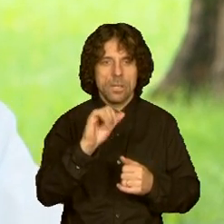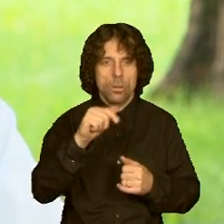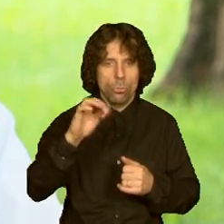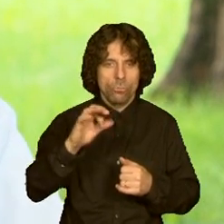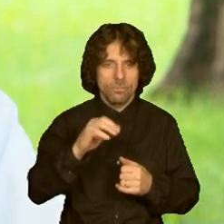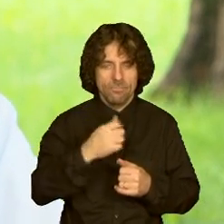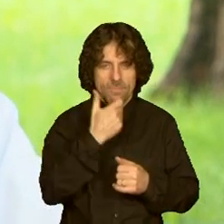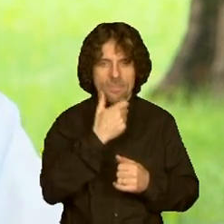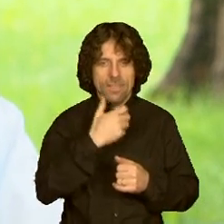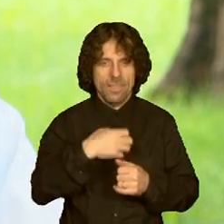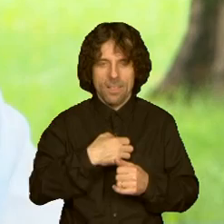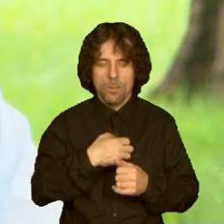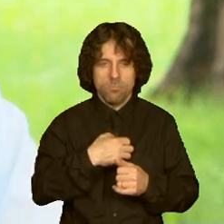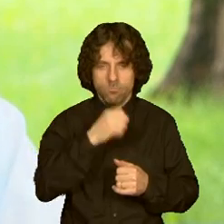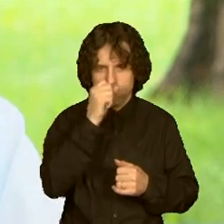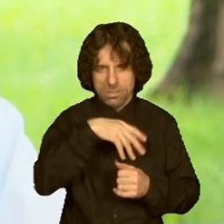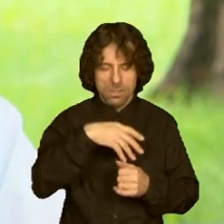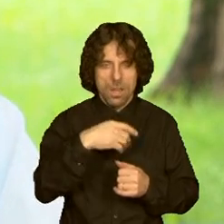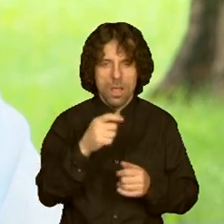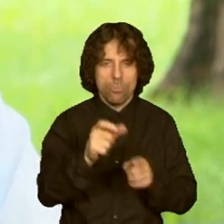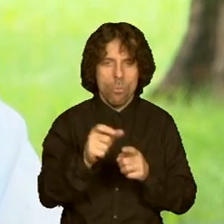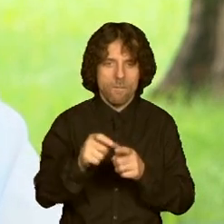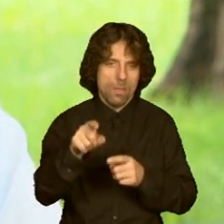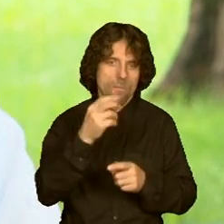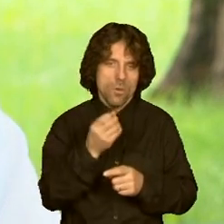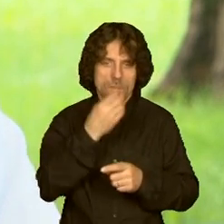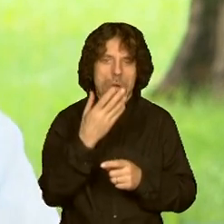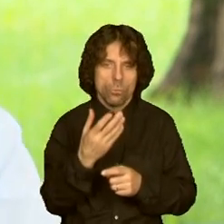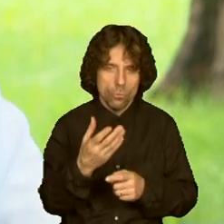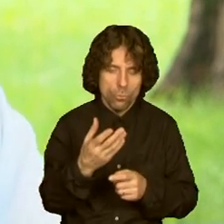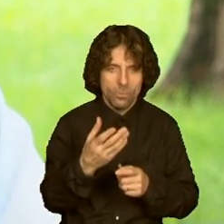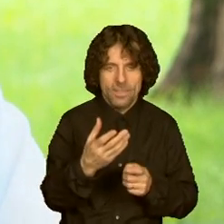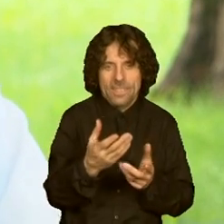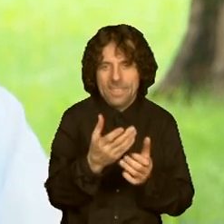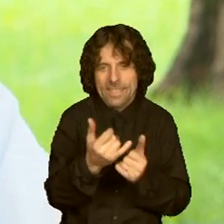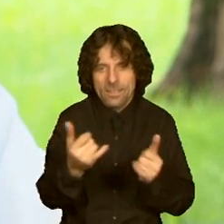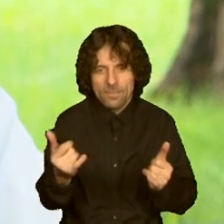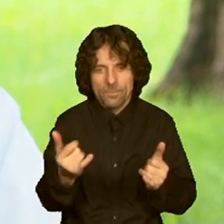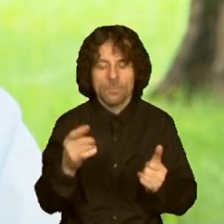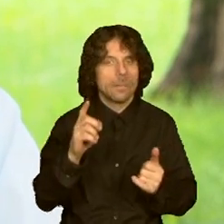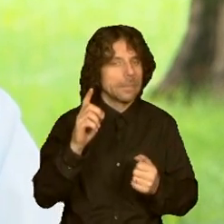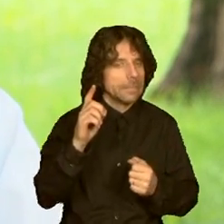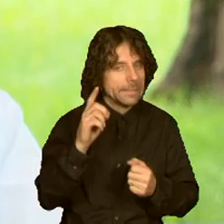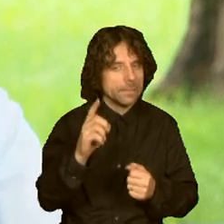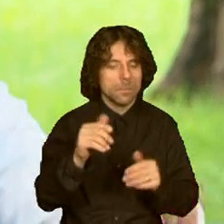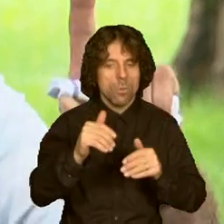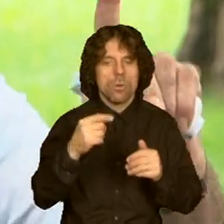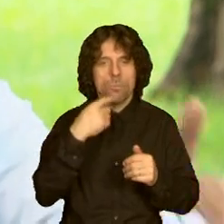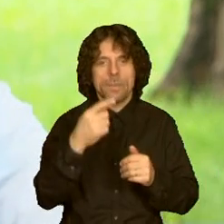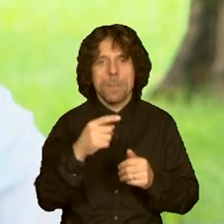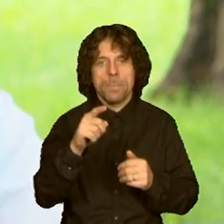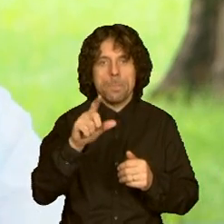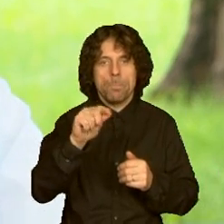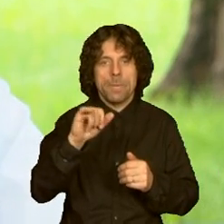śmieszny dyrektor, on nie możesz powiedzieć brzydkiego słowa, musiałbyś go dać, ty kwiotku, ty goździku, co